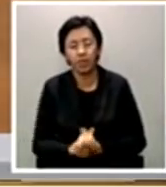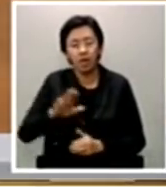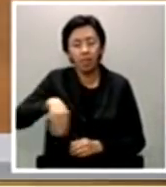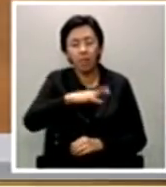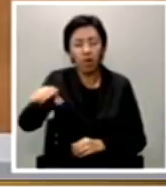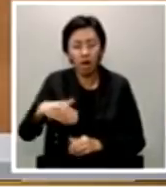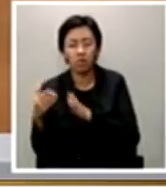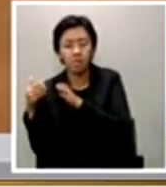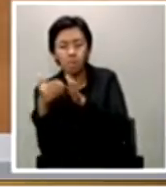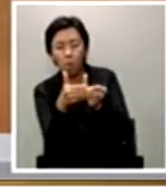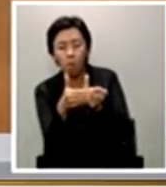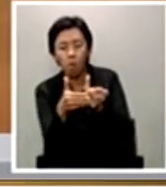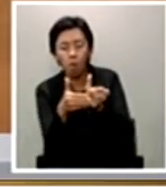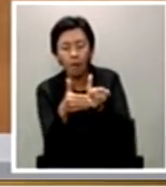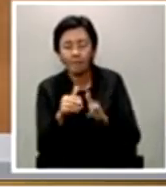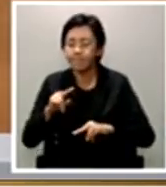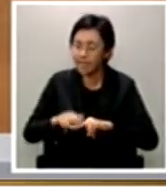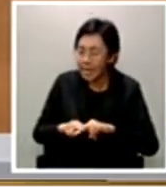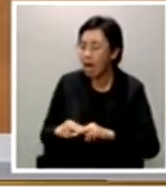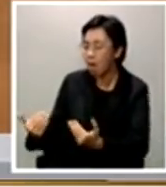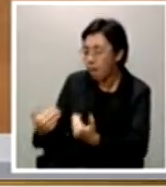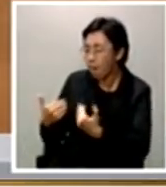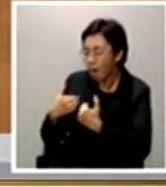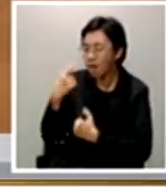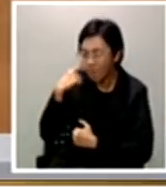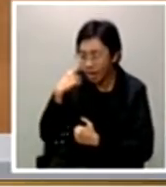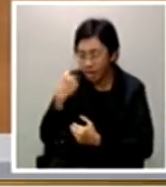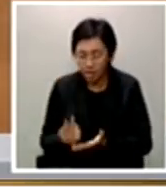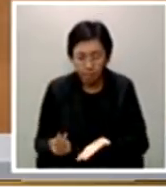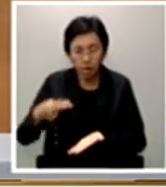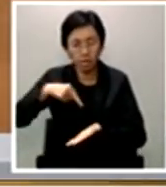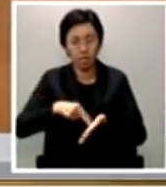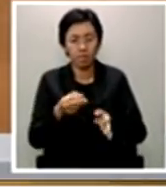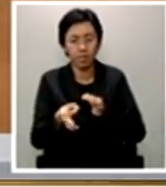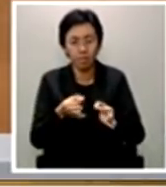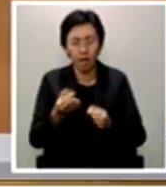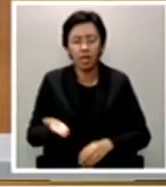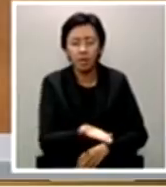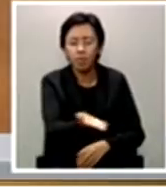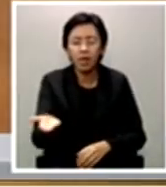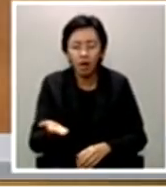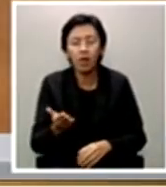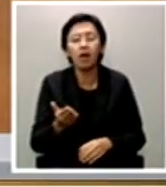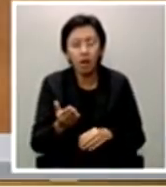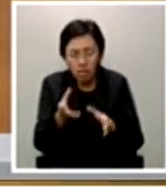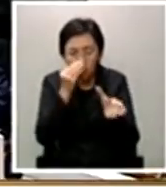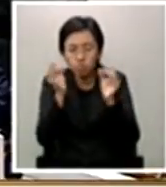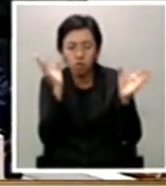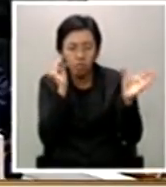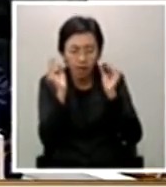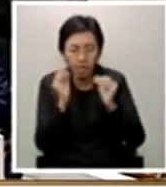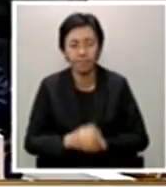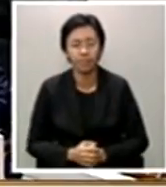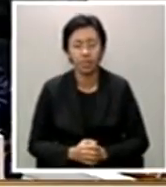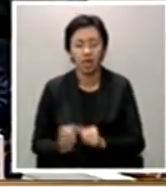ากล่าวหาท่านนี่ท่านก็นั่งฟังวันนี้เวลาท่านชี้แจงท่านสมาชิกเราก็นั่งฟังนิดหนึ่งเชิญครับเชิญท่านนายก